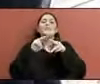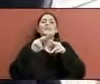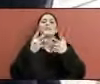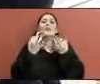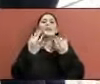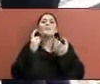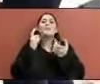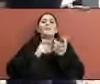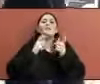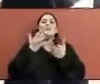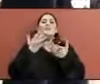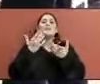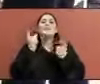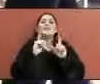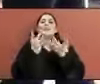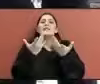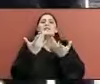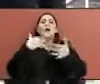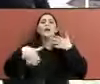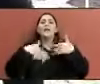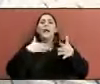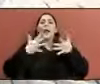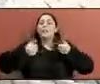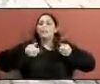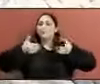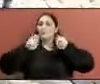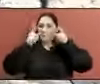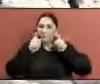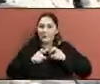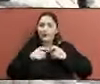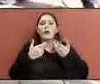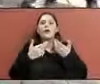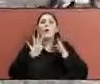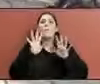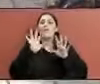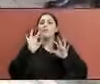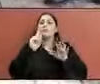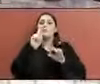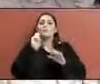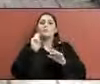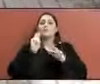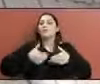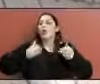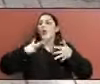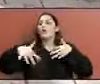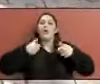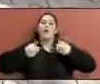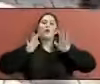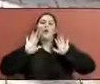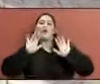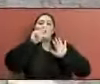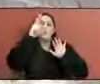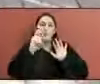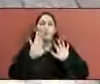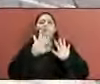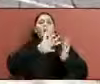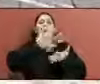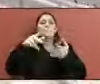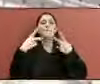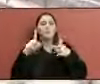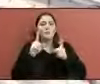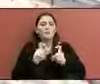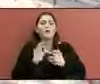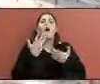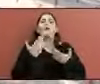hangi kriterler aranıyor tespitler konusunda? Şöyle, bizim ilk baştaki herhangi